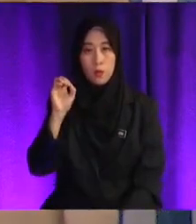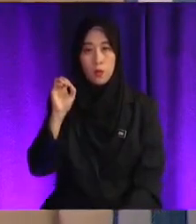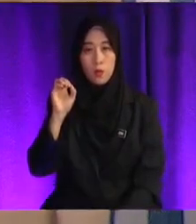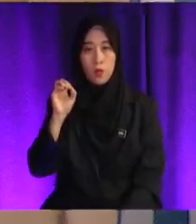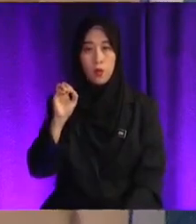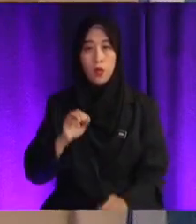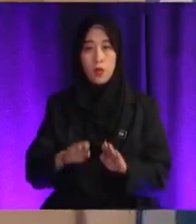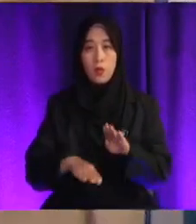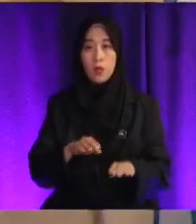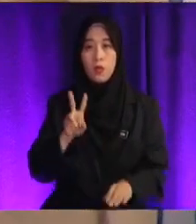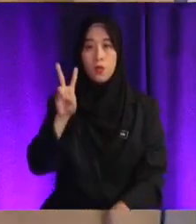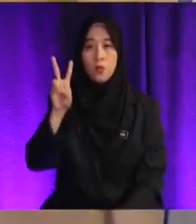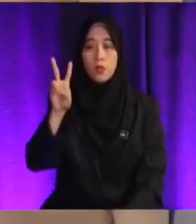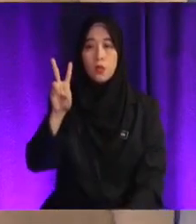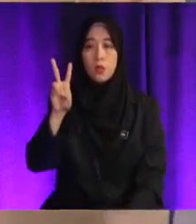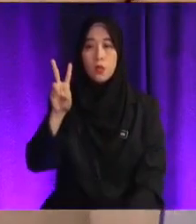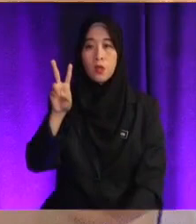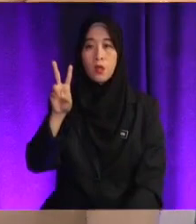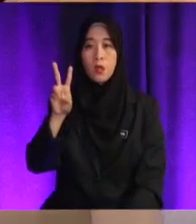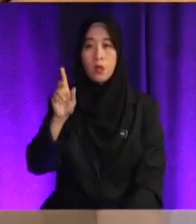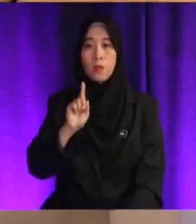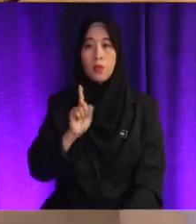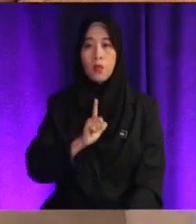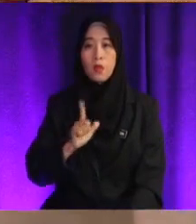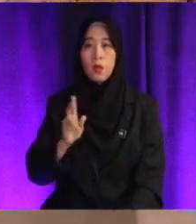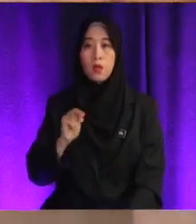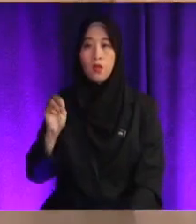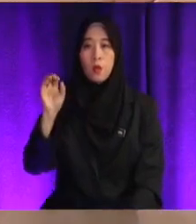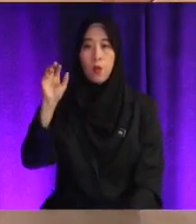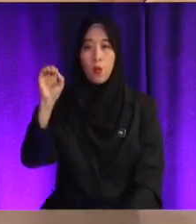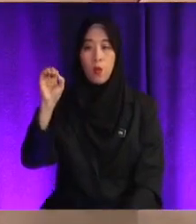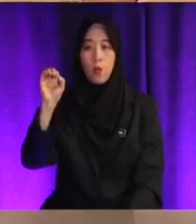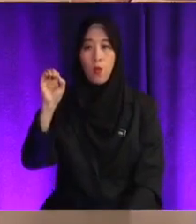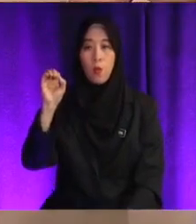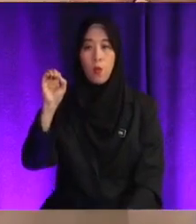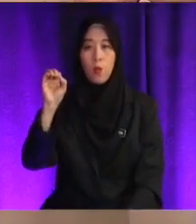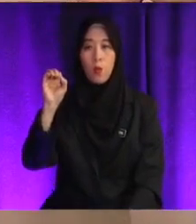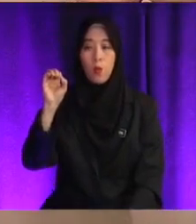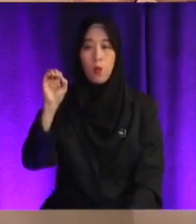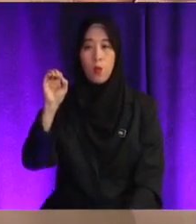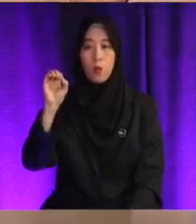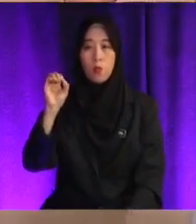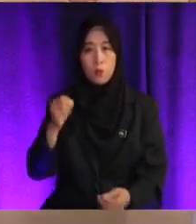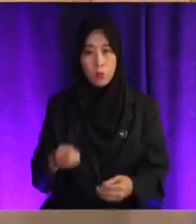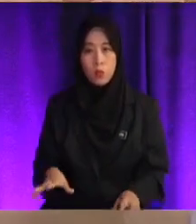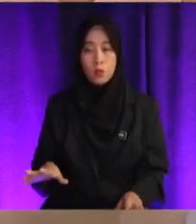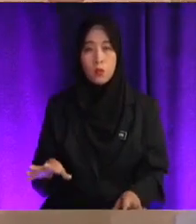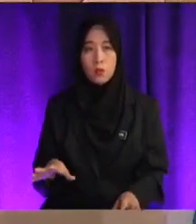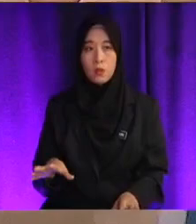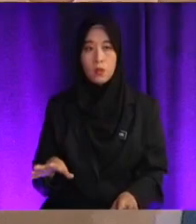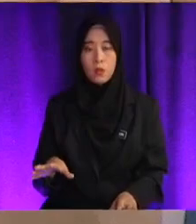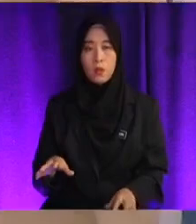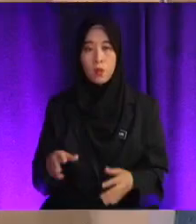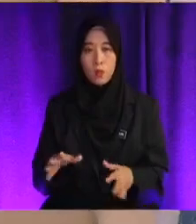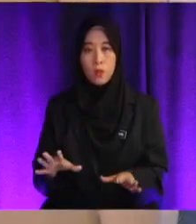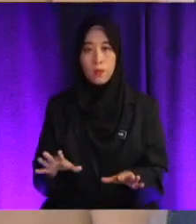kedua, betul? Betul. Yang mana kita kena laraskan ohm, betul cikgu? Betul. Okey, dah. Okey, dah